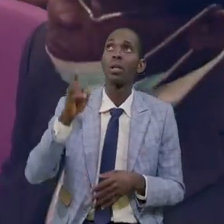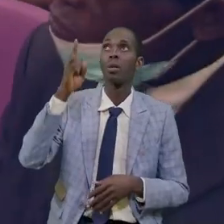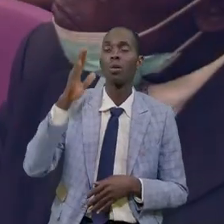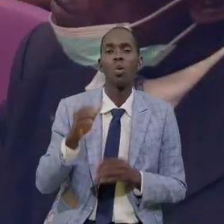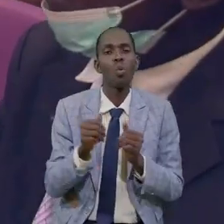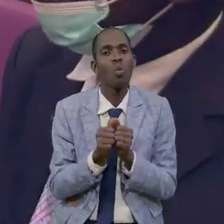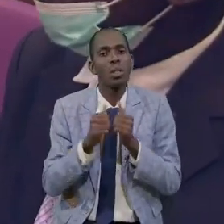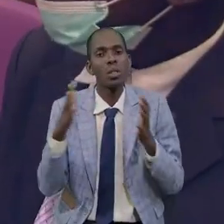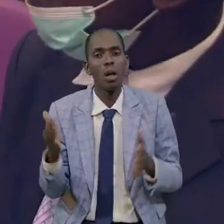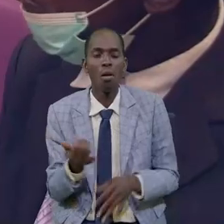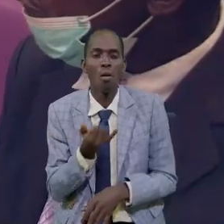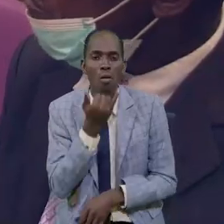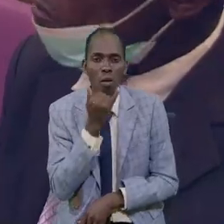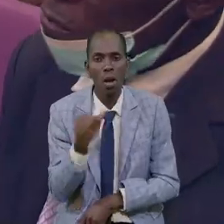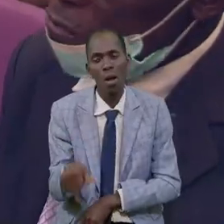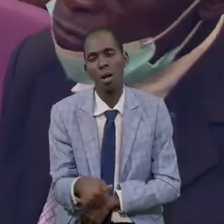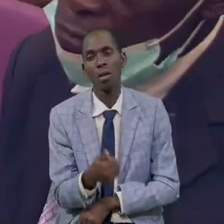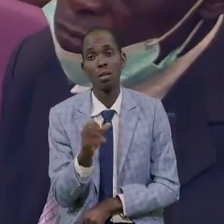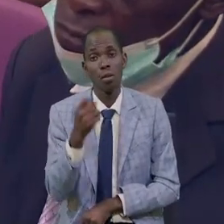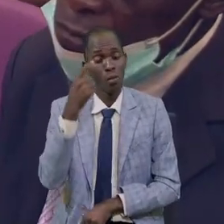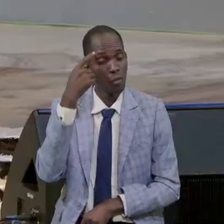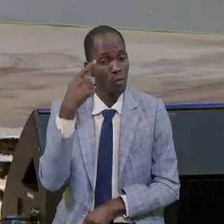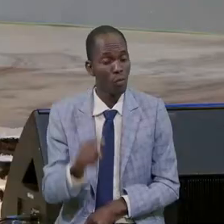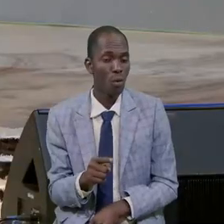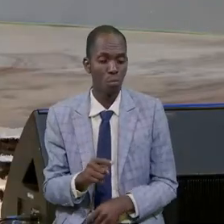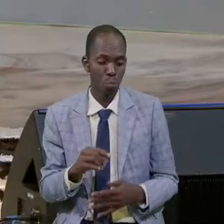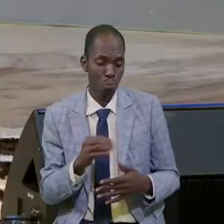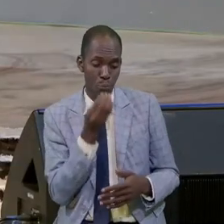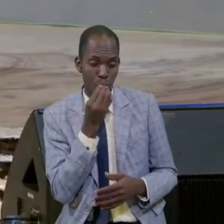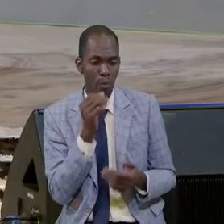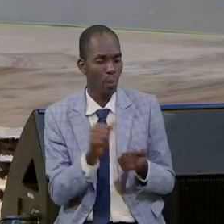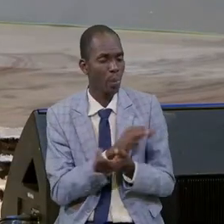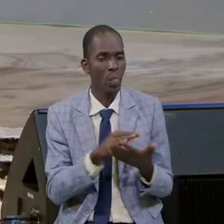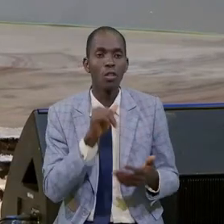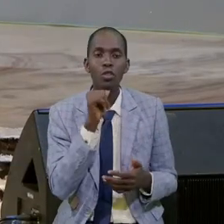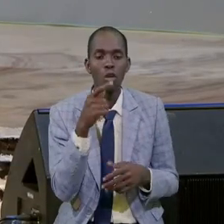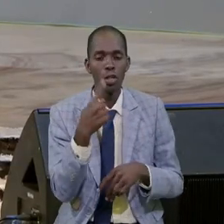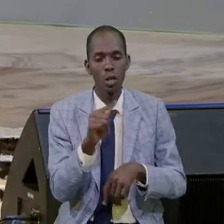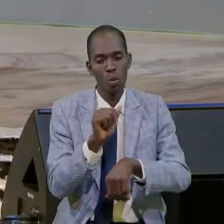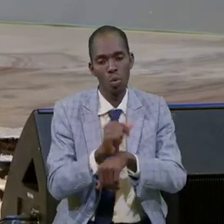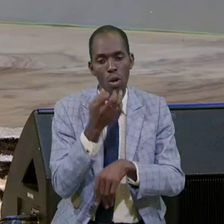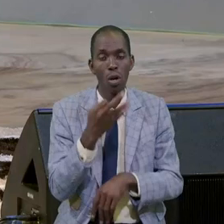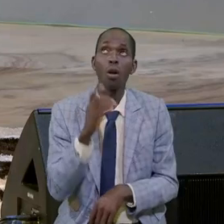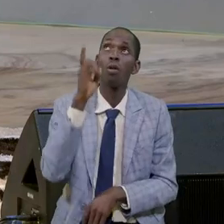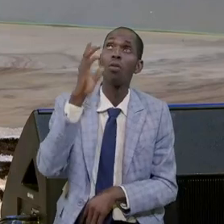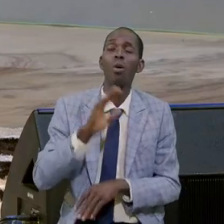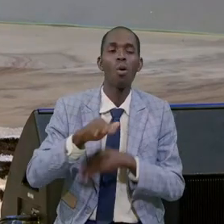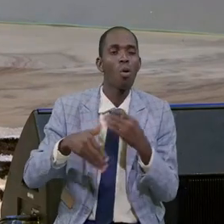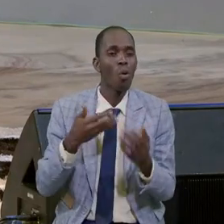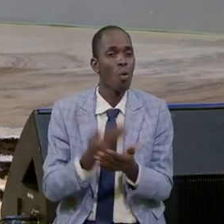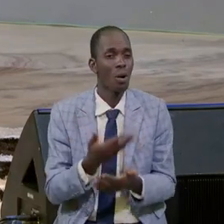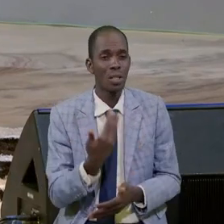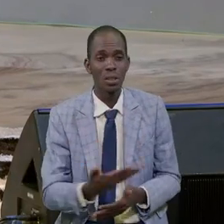Et on glorifie Dieu sans scandaliser les autres. Pour un aliment, ne détruit pas l'œuvre de